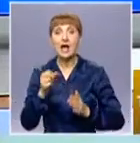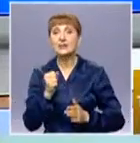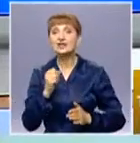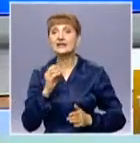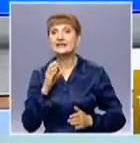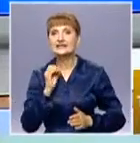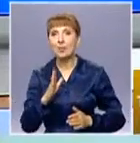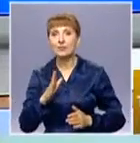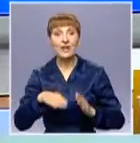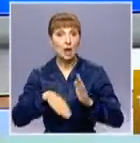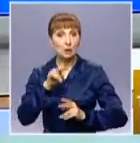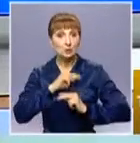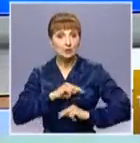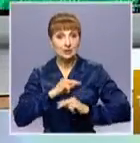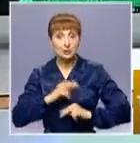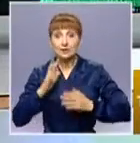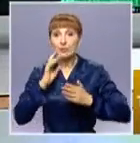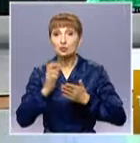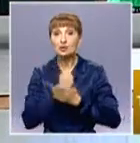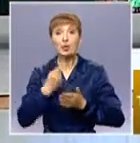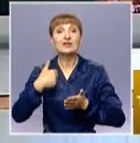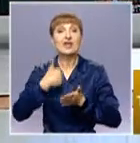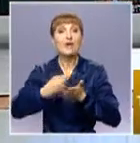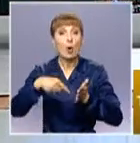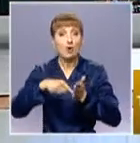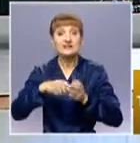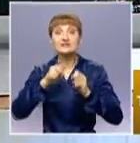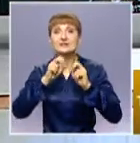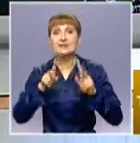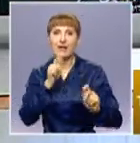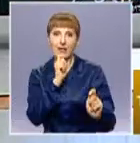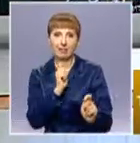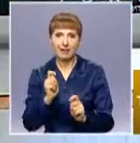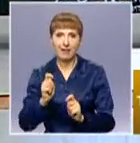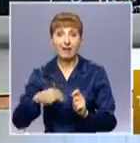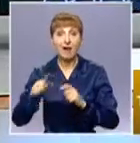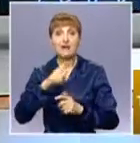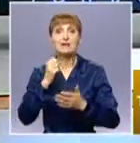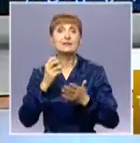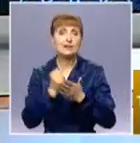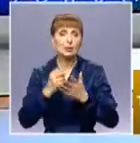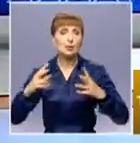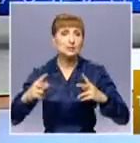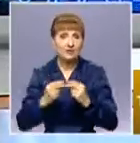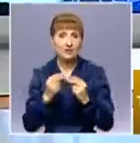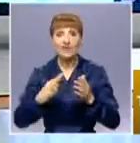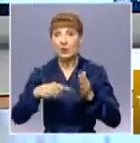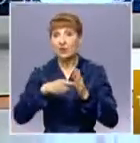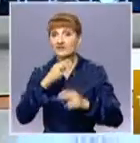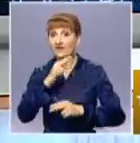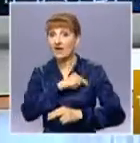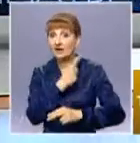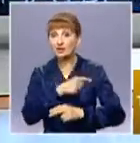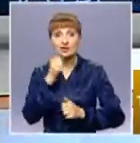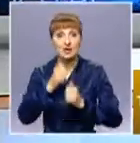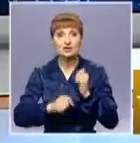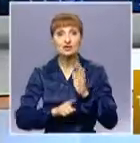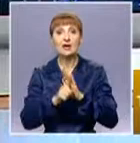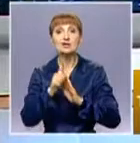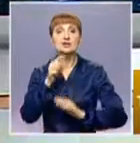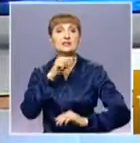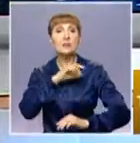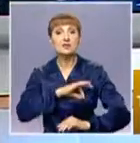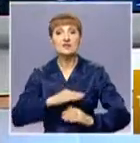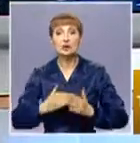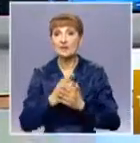Ахметжан Исимов. Лучшие сотрудники получили от главы города специальные награды. Они делают успехи. В мегаполисе врачи все чаще начали